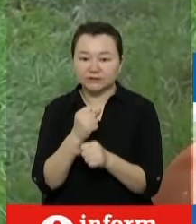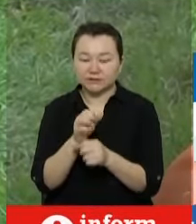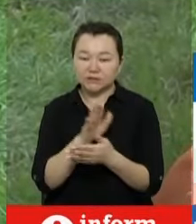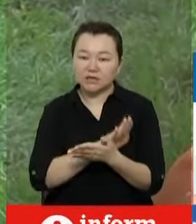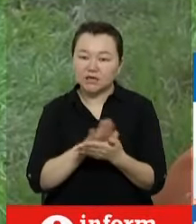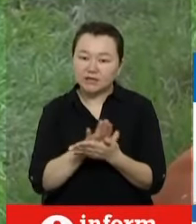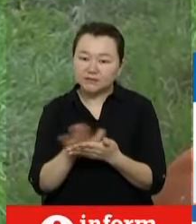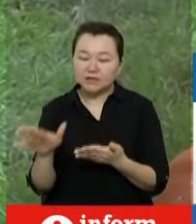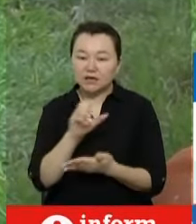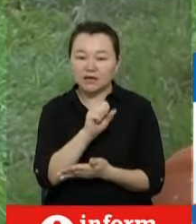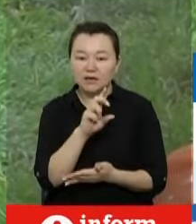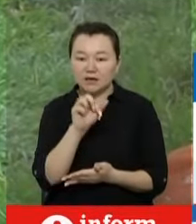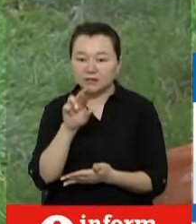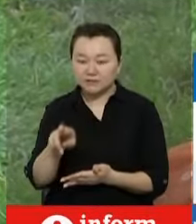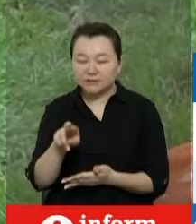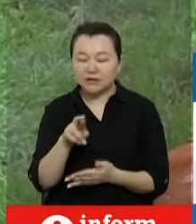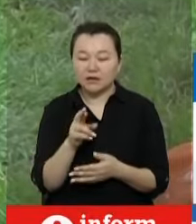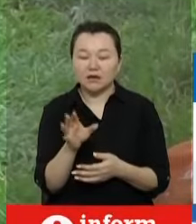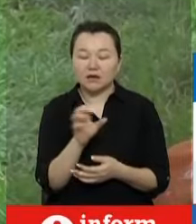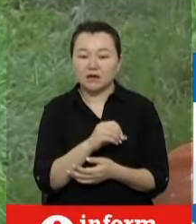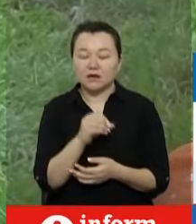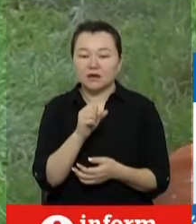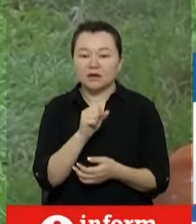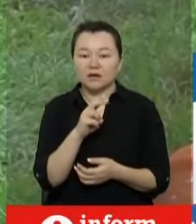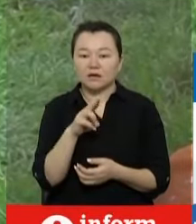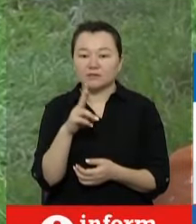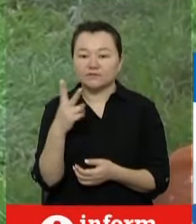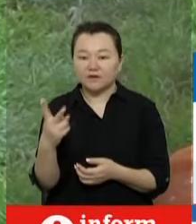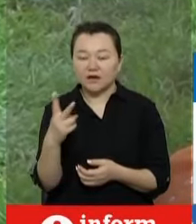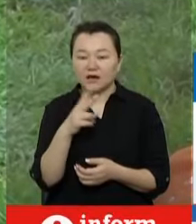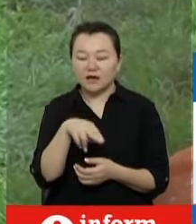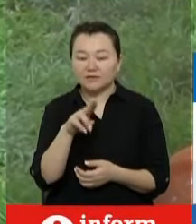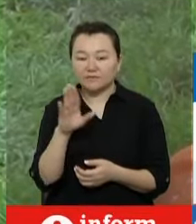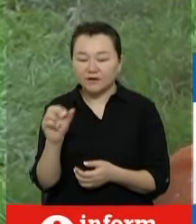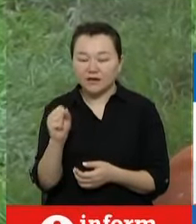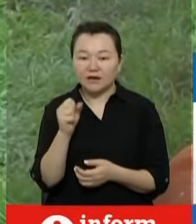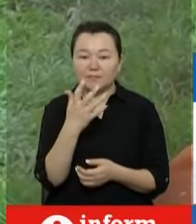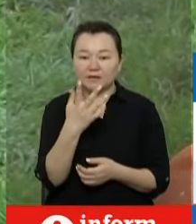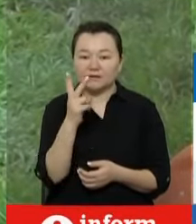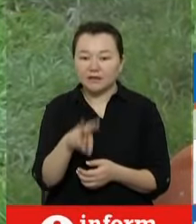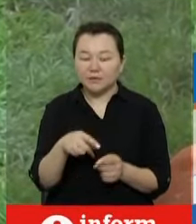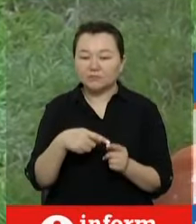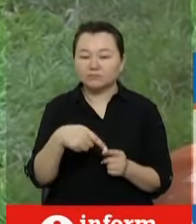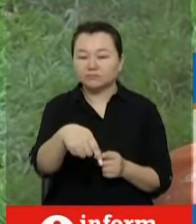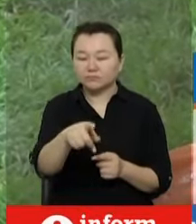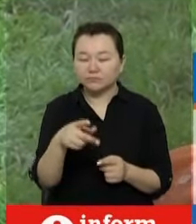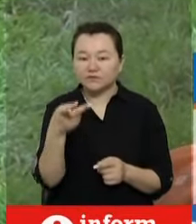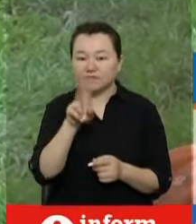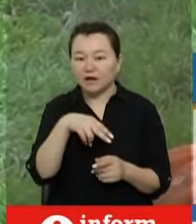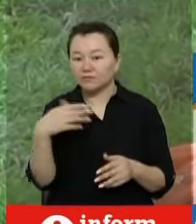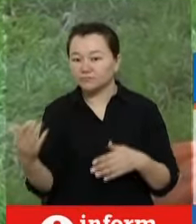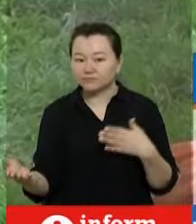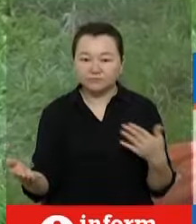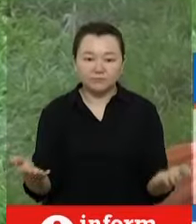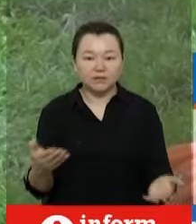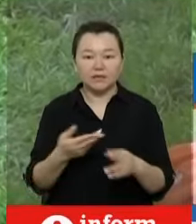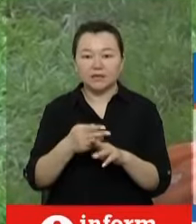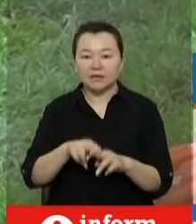акция Адва тас жолындағы, қазіргі таңда 5 километр жолымыз, біздің жолдың екі жағы. Бұл айтып өтетін болсақ,